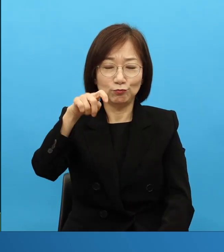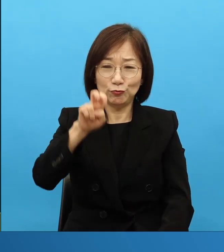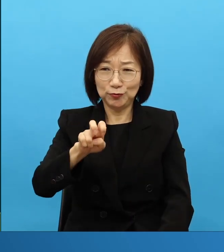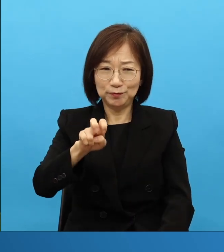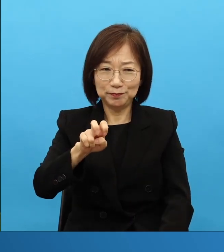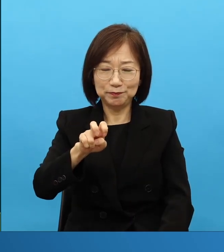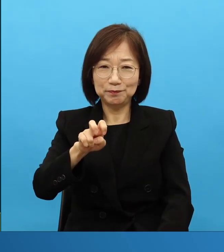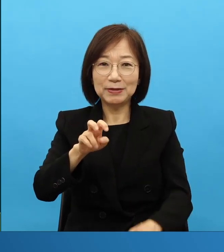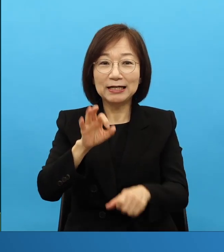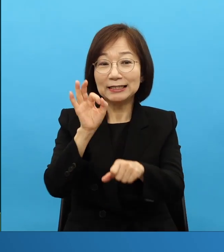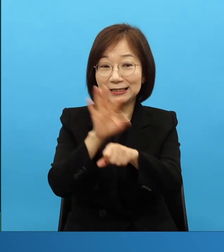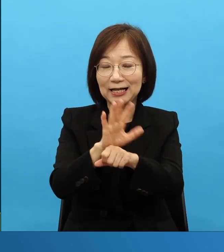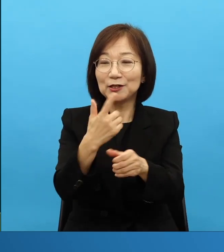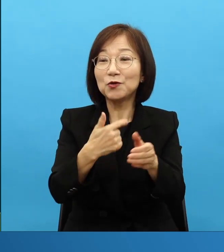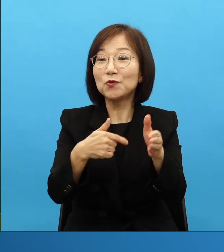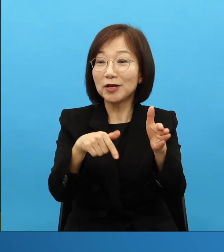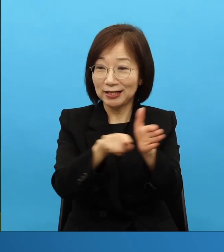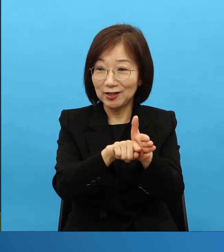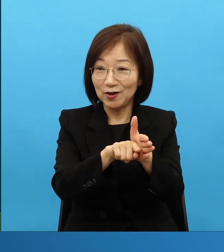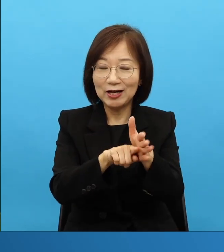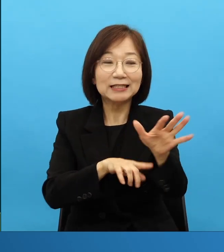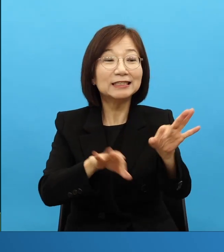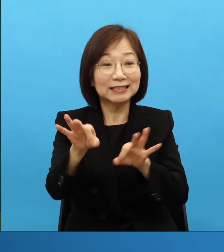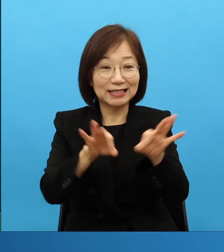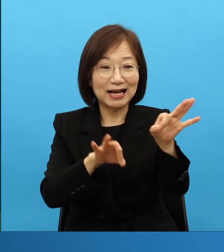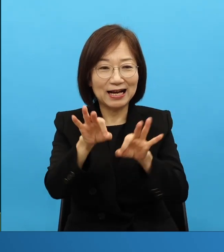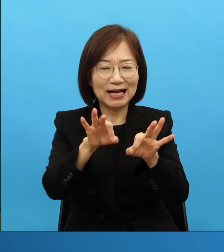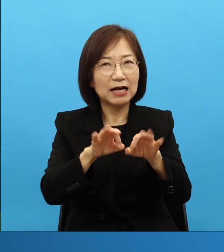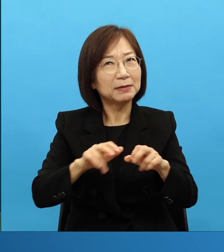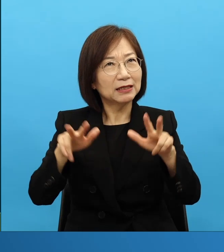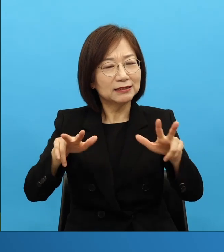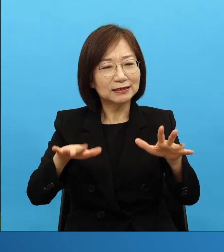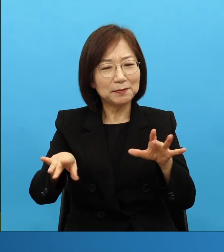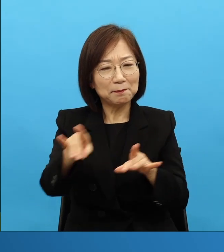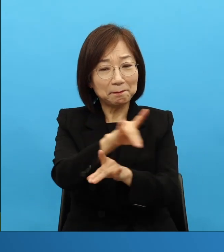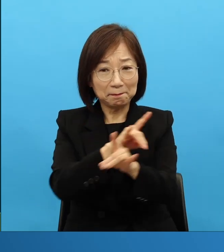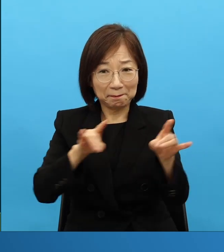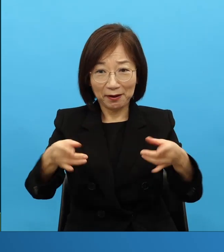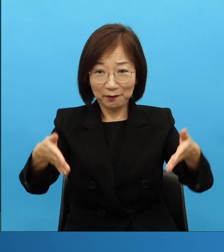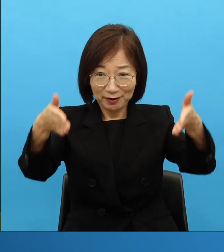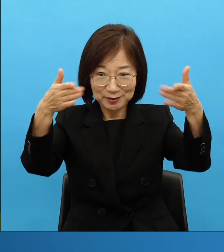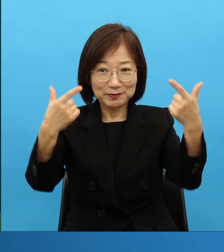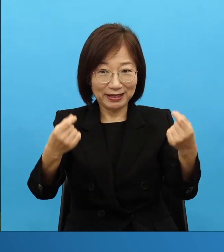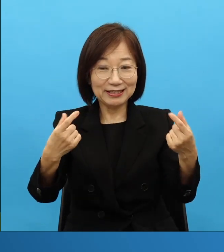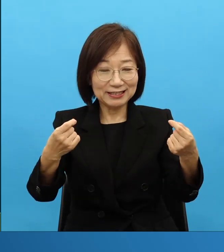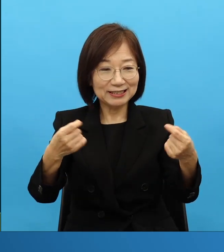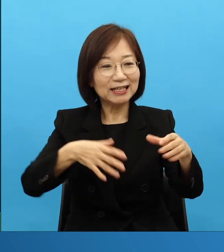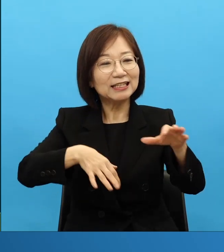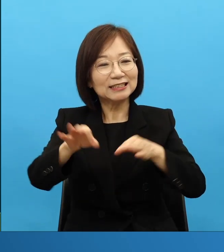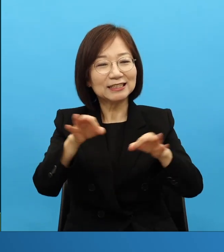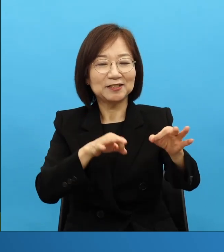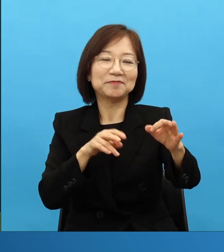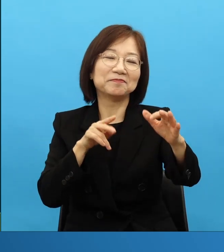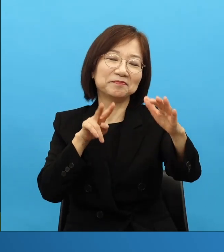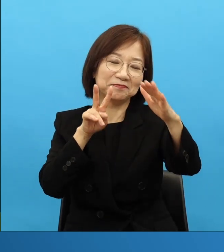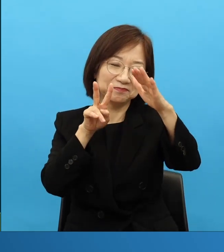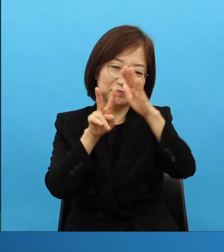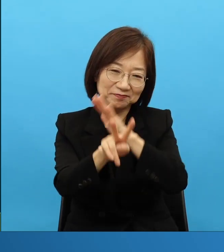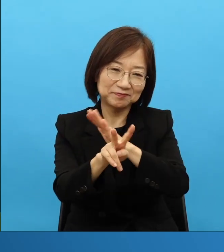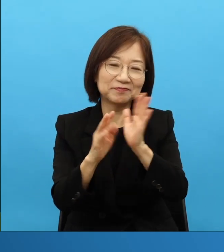말하자면 백화점으로 들어간 겁니다. 시장으로 들어간 겁니다. And so to purchase the product of truth, they went into the